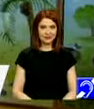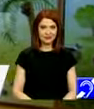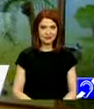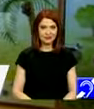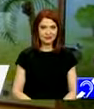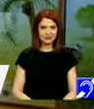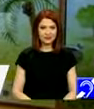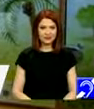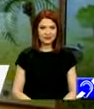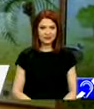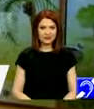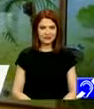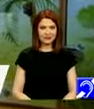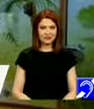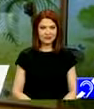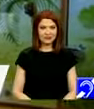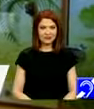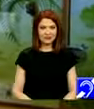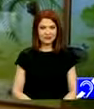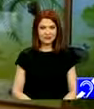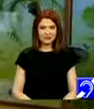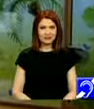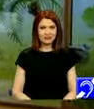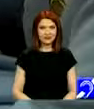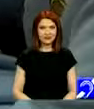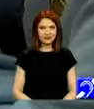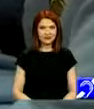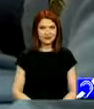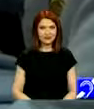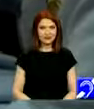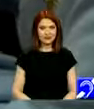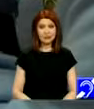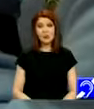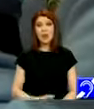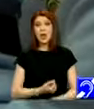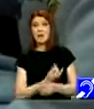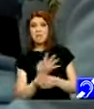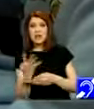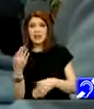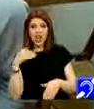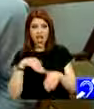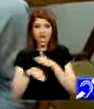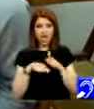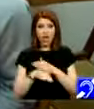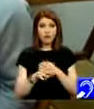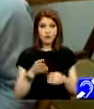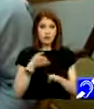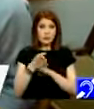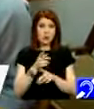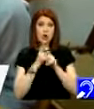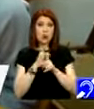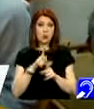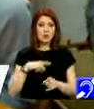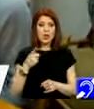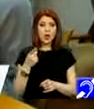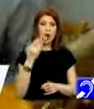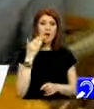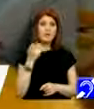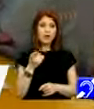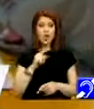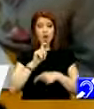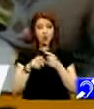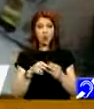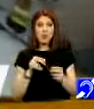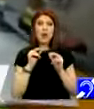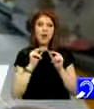they learned me on Romanian language. Printre refugiații care vin la cursuri se numără și Veronica. După fiecare lecție